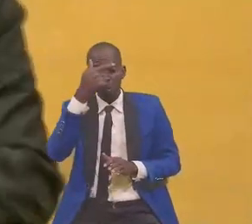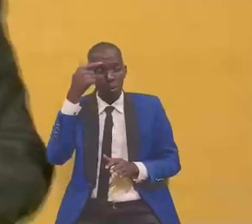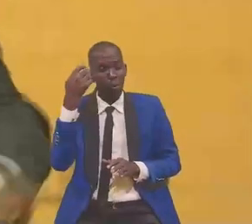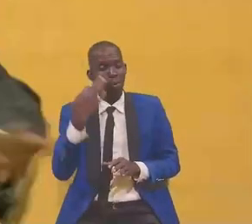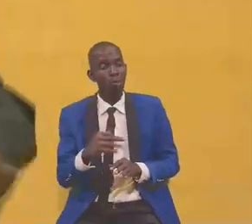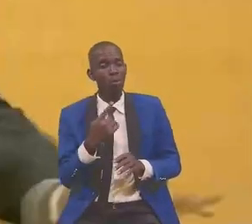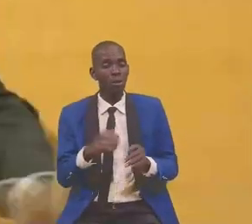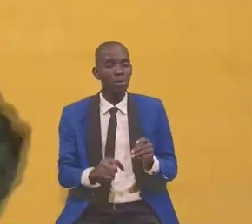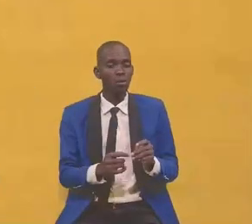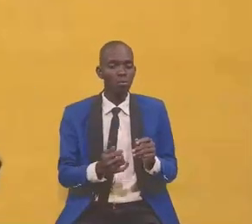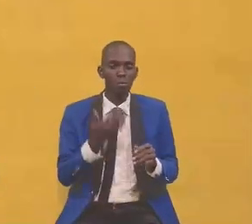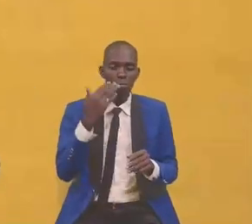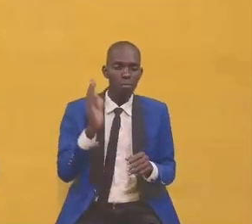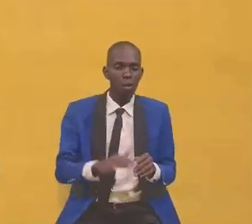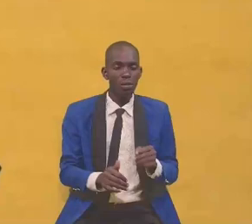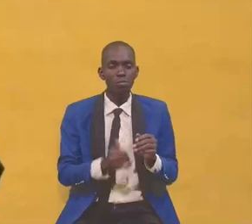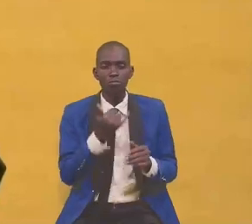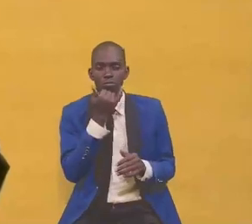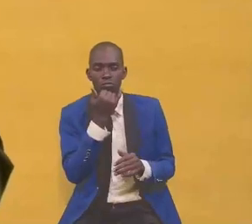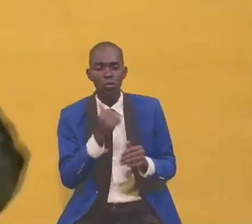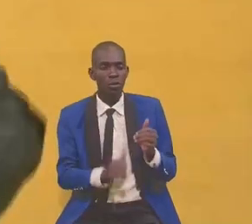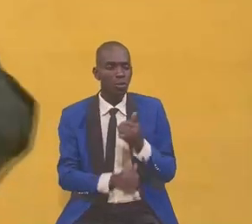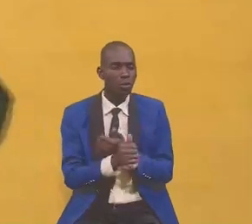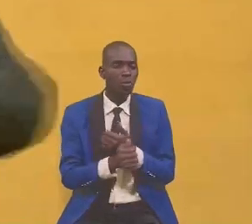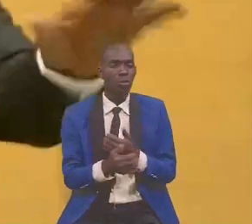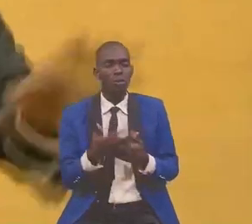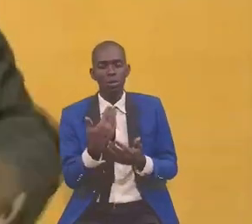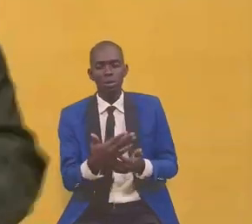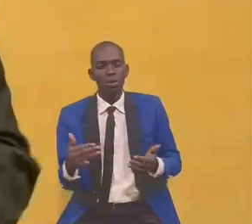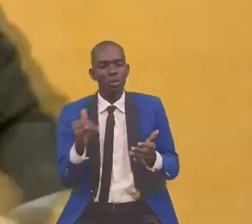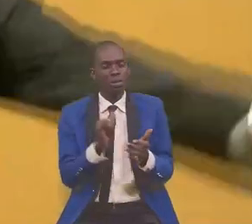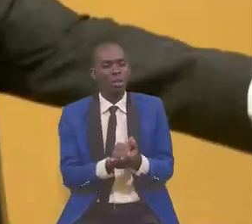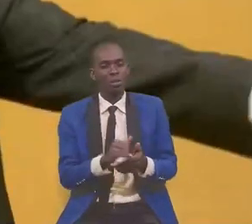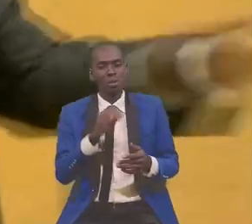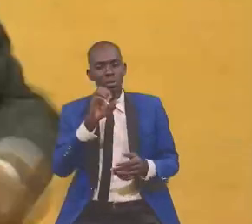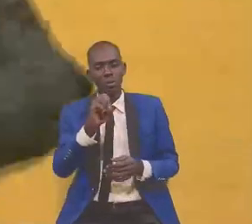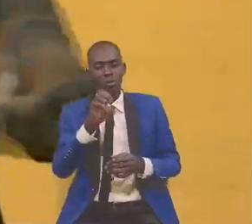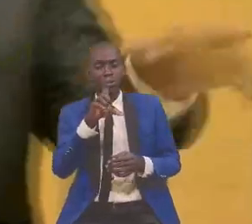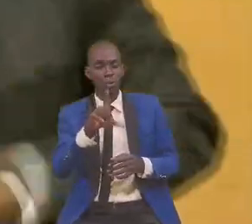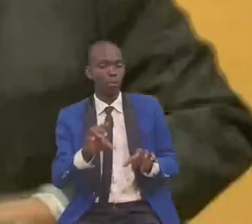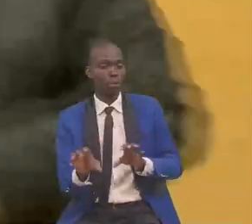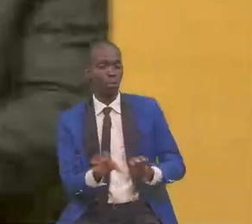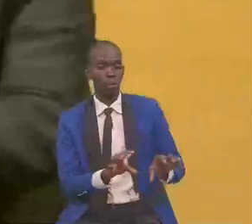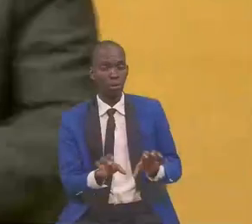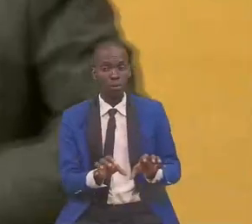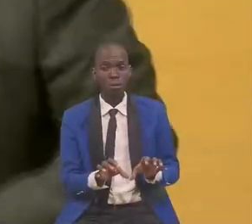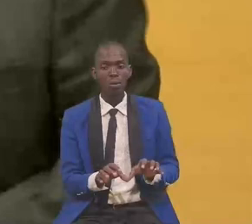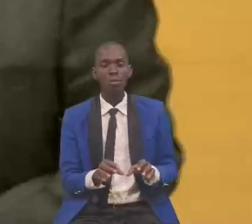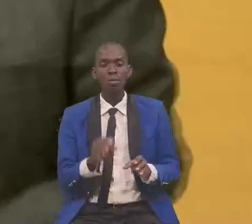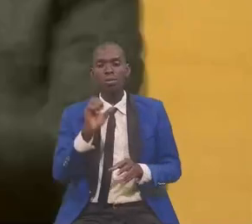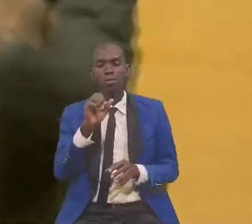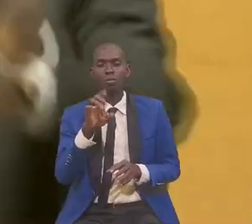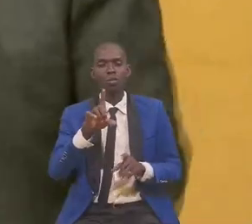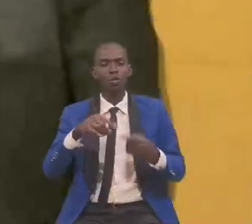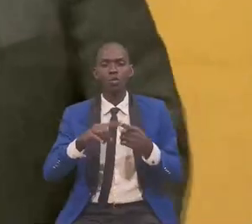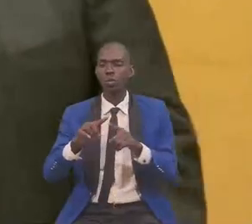à cause de la persécution sans précédent de Paul, de Saul, allant dans chaque maison,